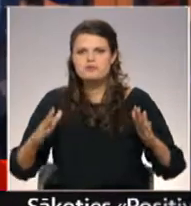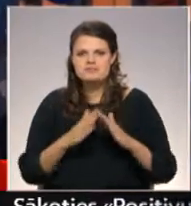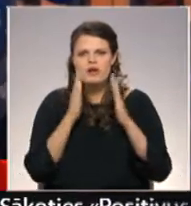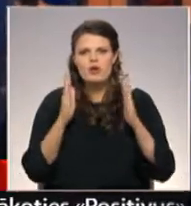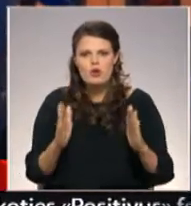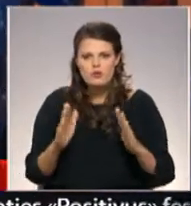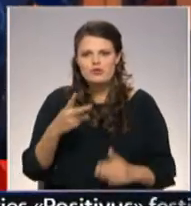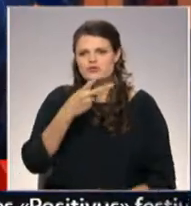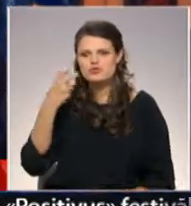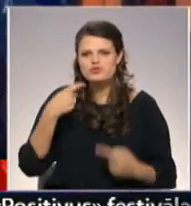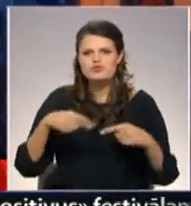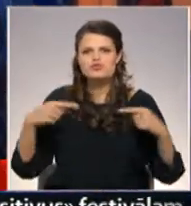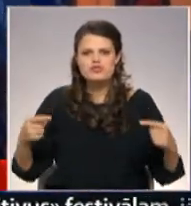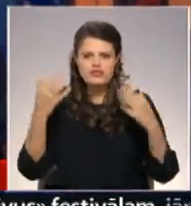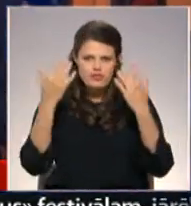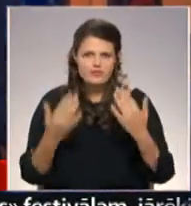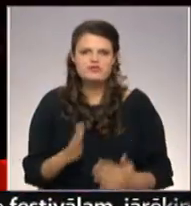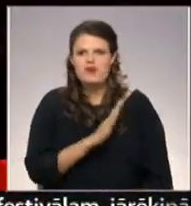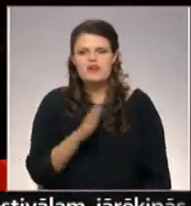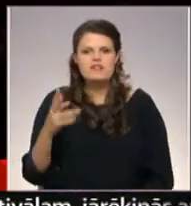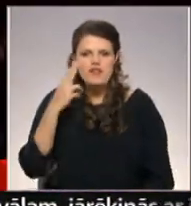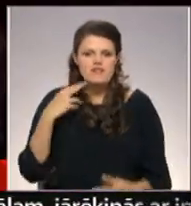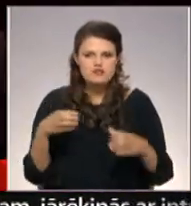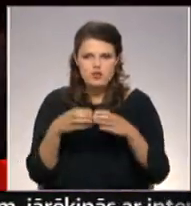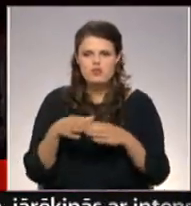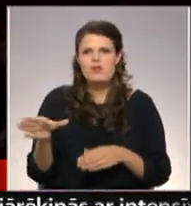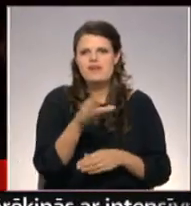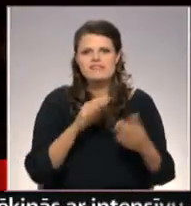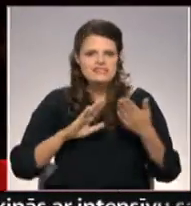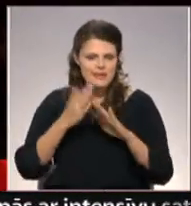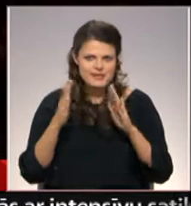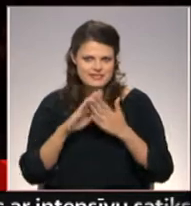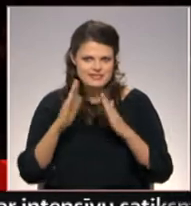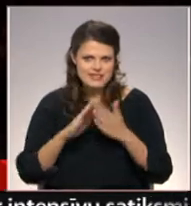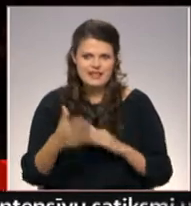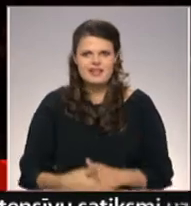būs teju 200 dažādu pasākumu ikvienai vecuma grupai visā pilsētā.